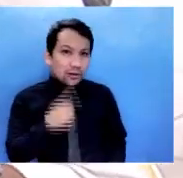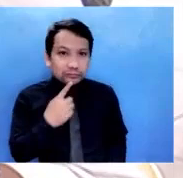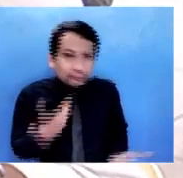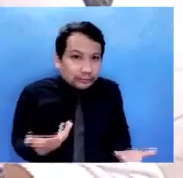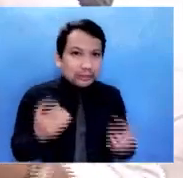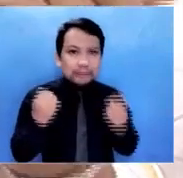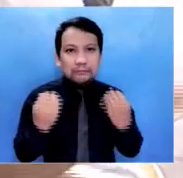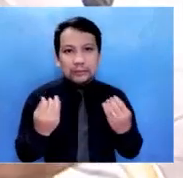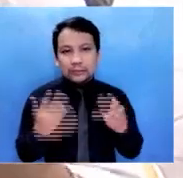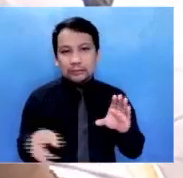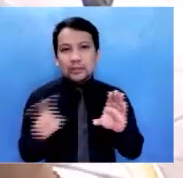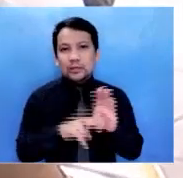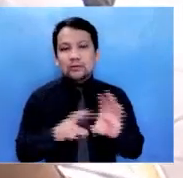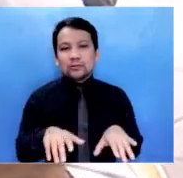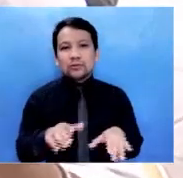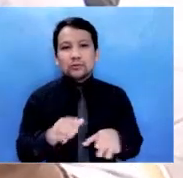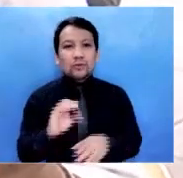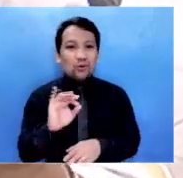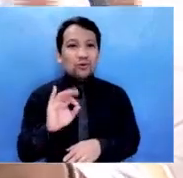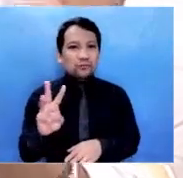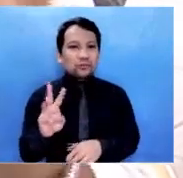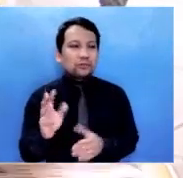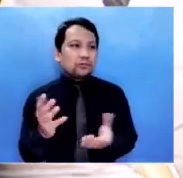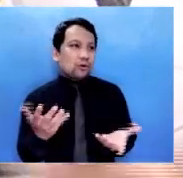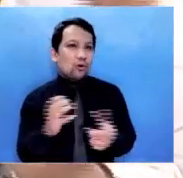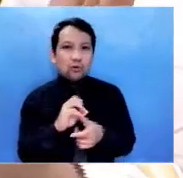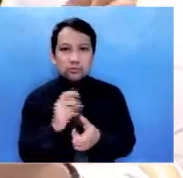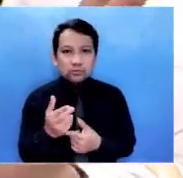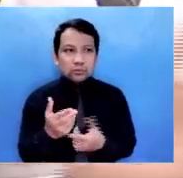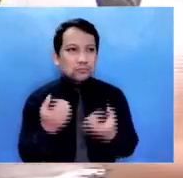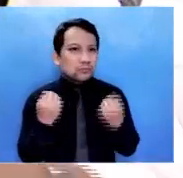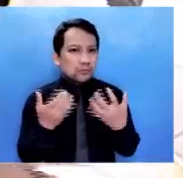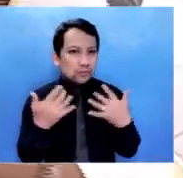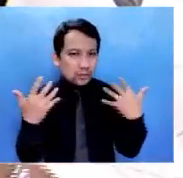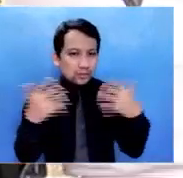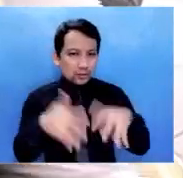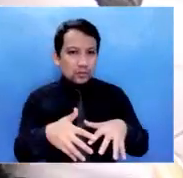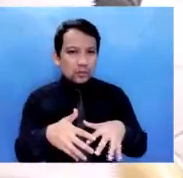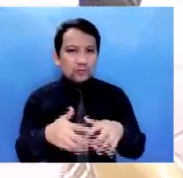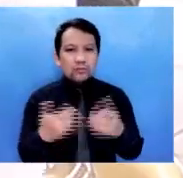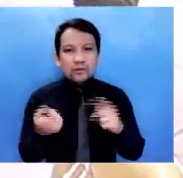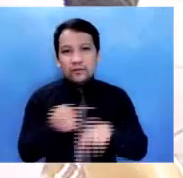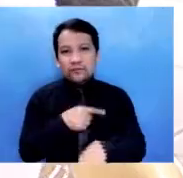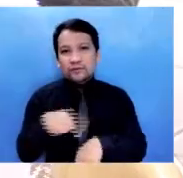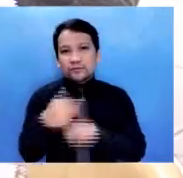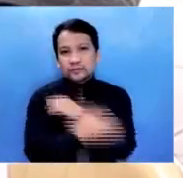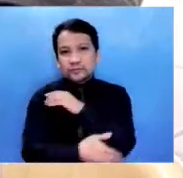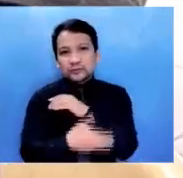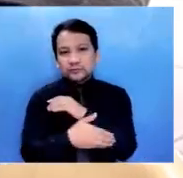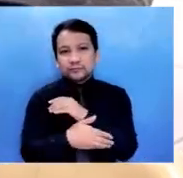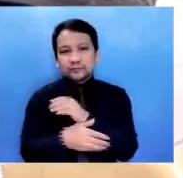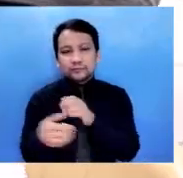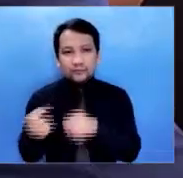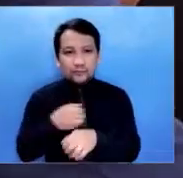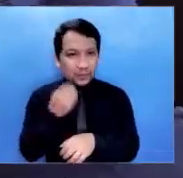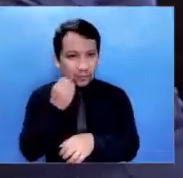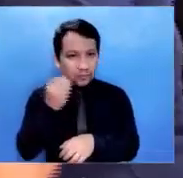pong mga OFWs at saka mas marami pang mga galing sa ibang bansa na magsisipag-uwian po sa